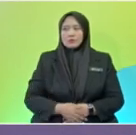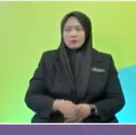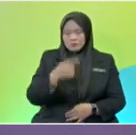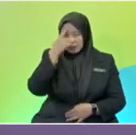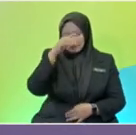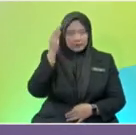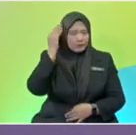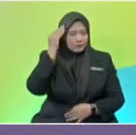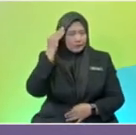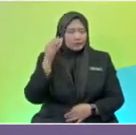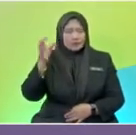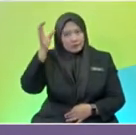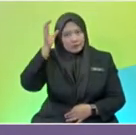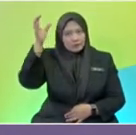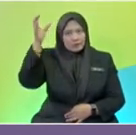baik